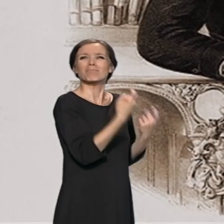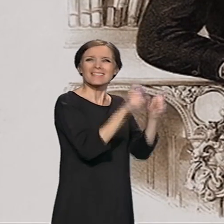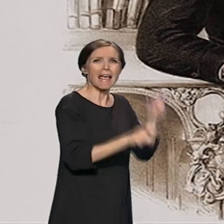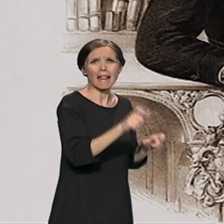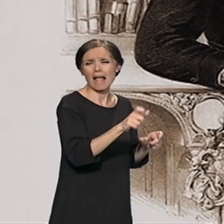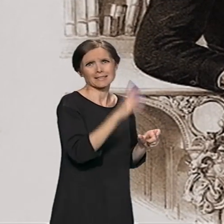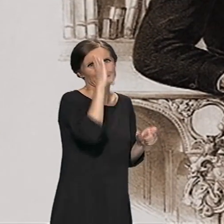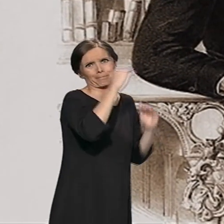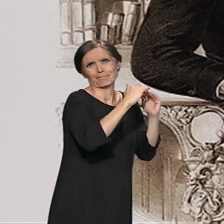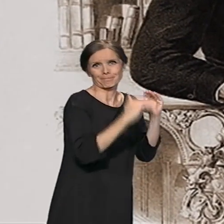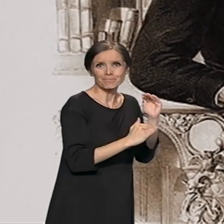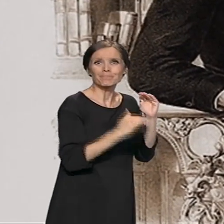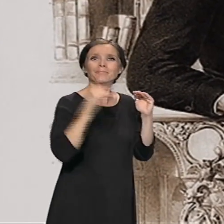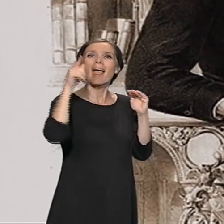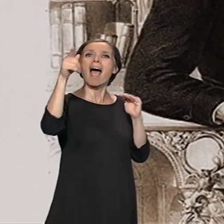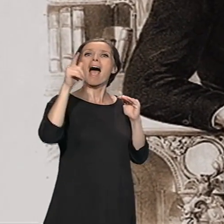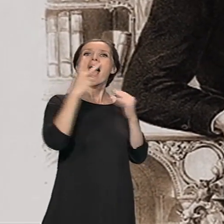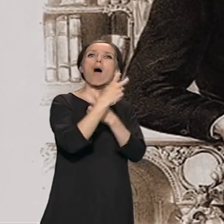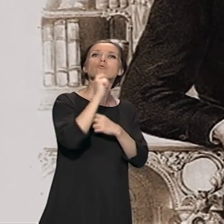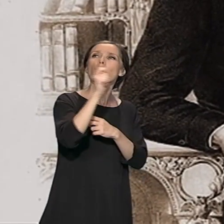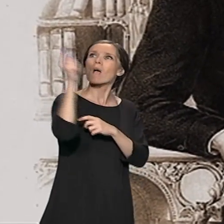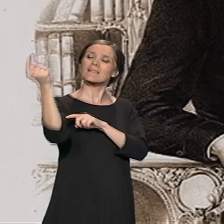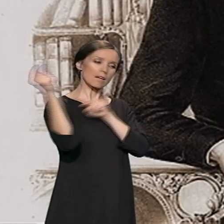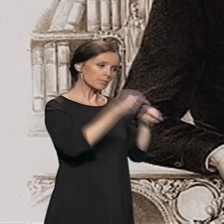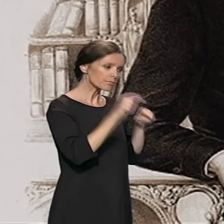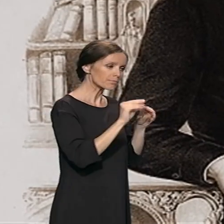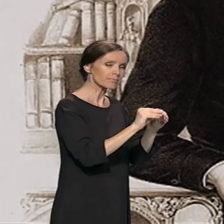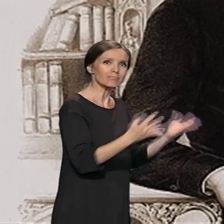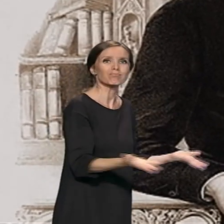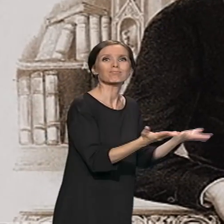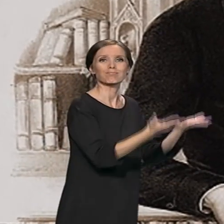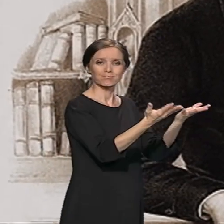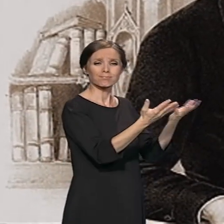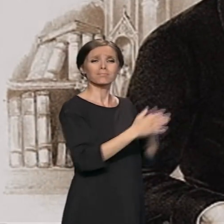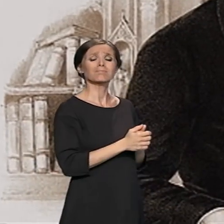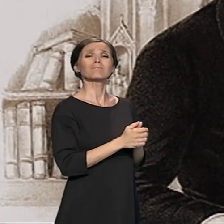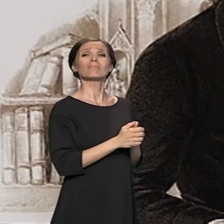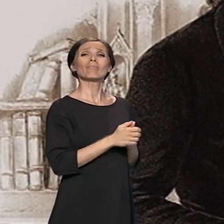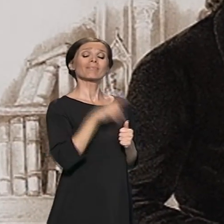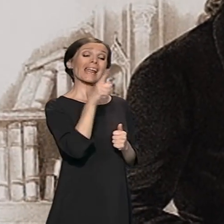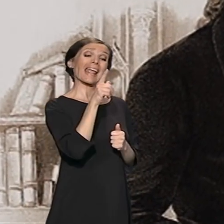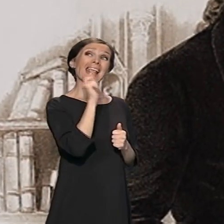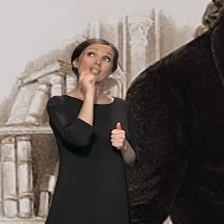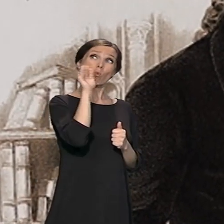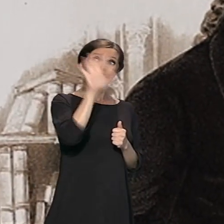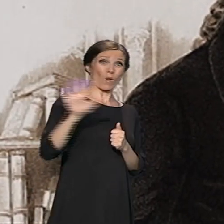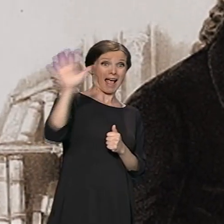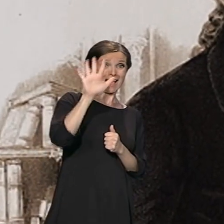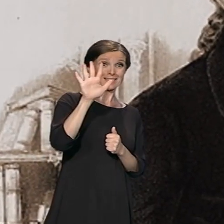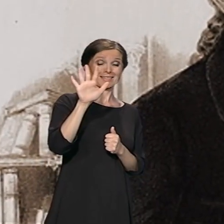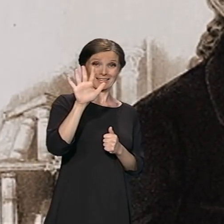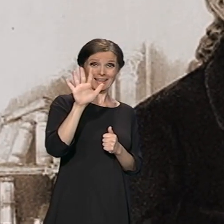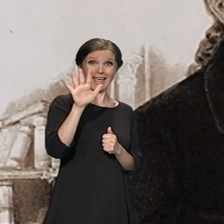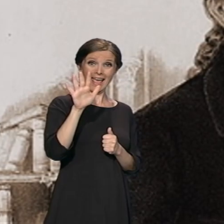Proces, da kažemo, većinskog dolaska Srba iz Ugarske, znači